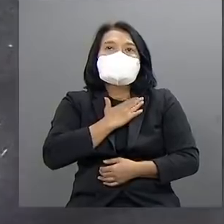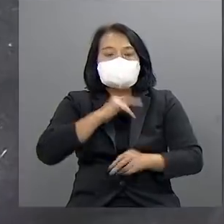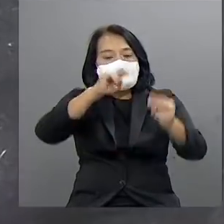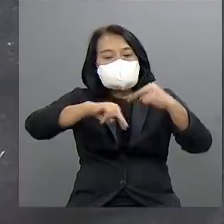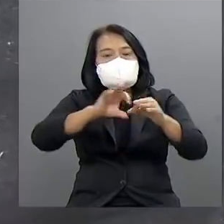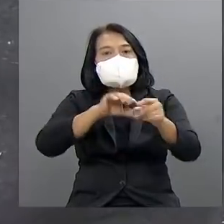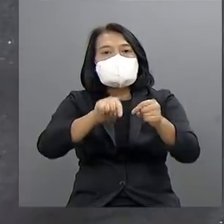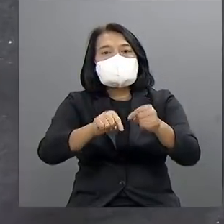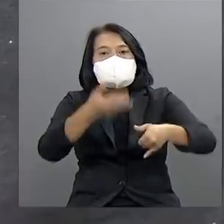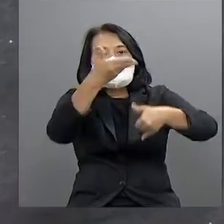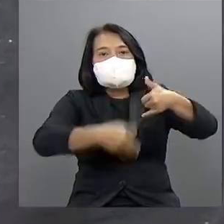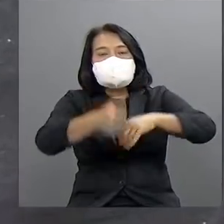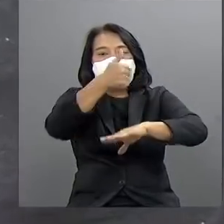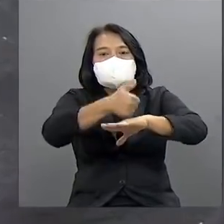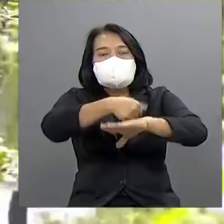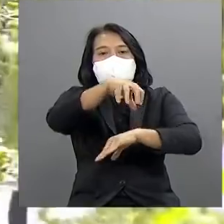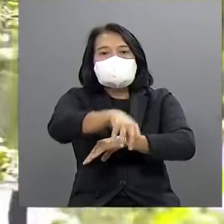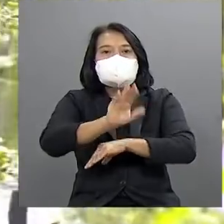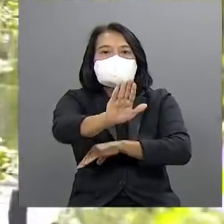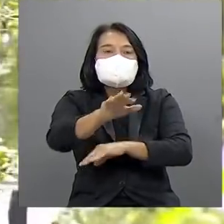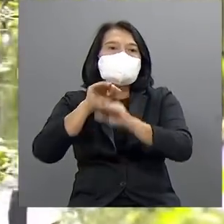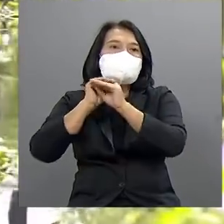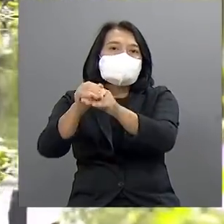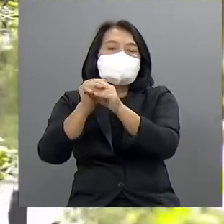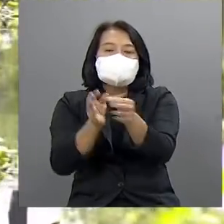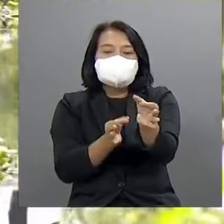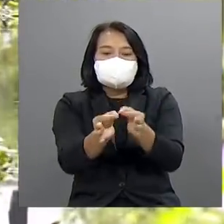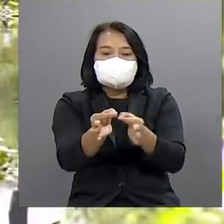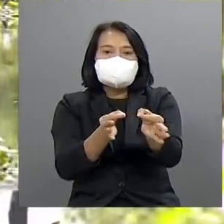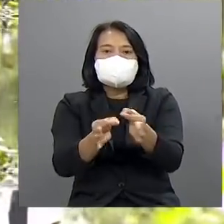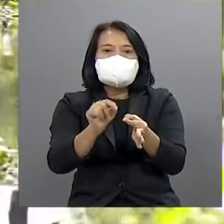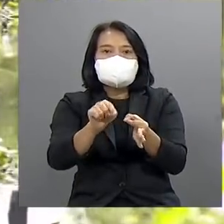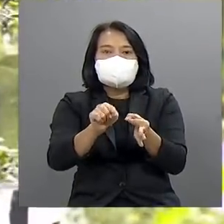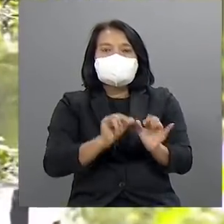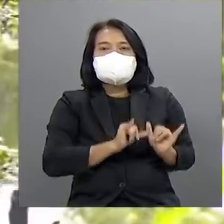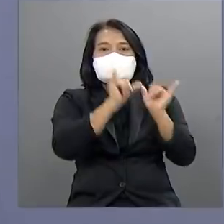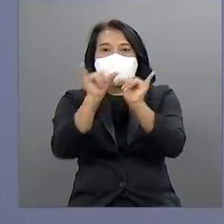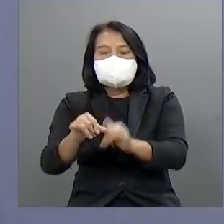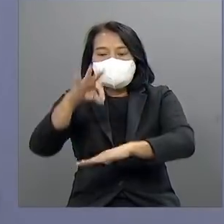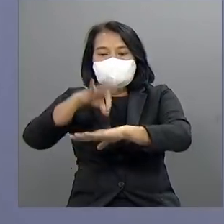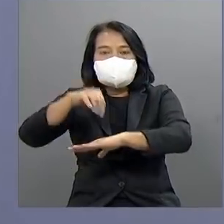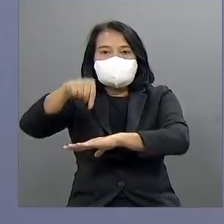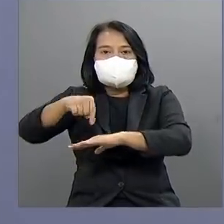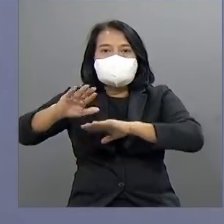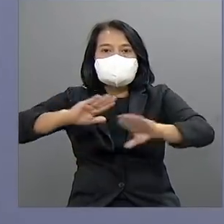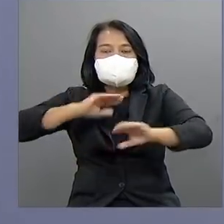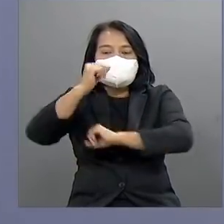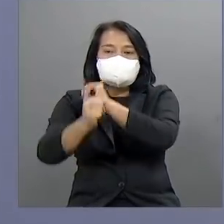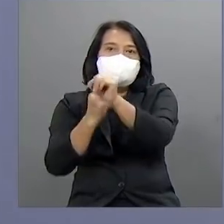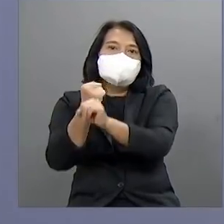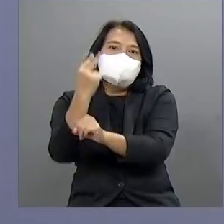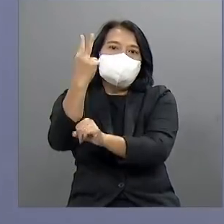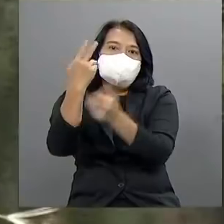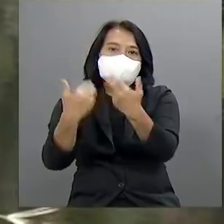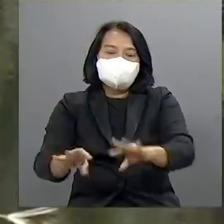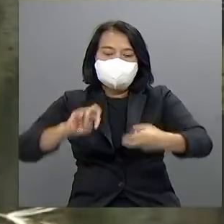ำนวยการเขตลาดพร้าวค่ะชี้แจงเบื้องต้นนะคะว่าย้ายมารับตำแหน่งที่เขตนี้ได้2ปีเท่านั้นค่ะแต่ว่าปัญหาที่เกิดขึ้นก็เกิด